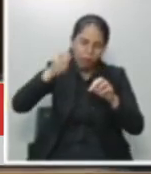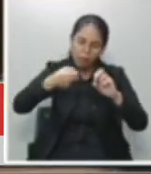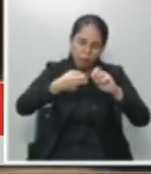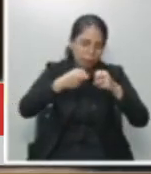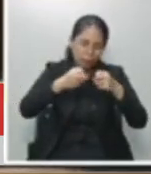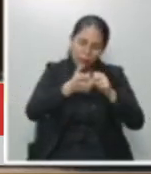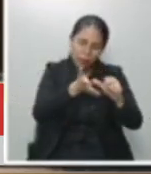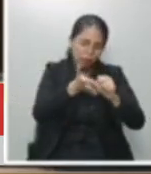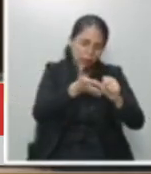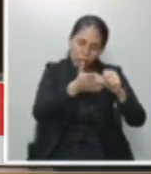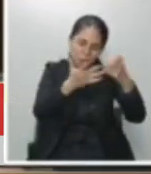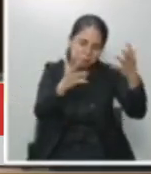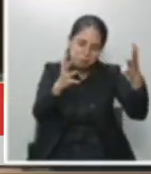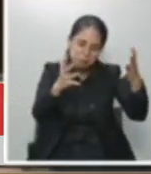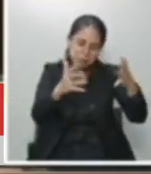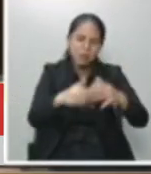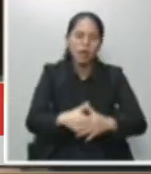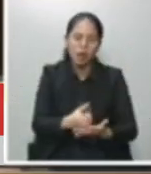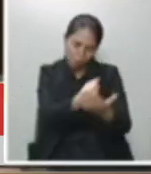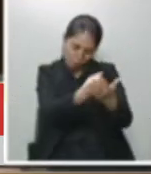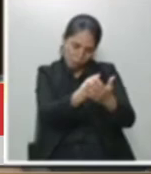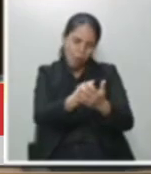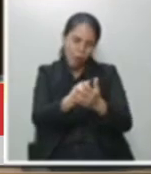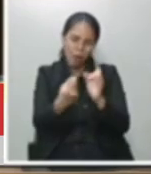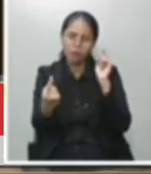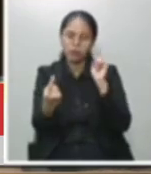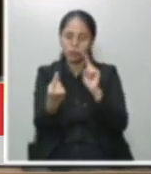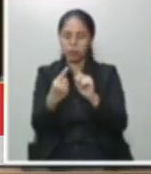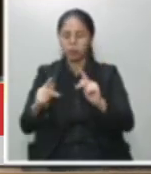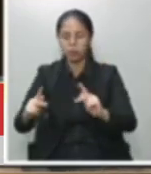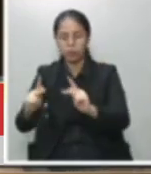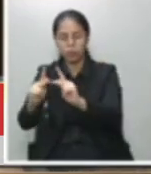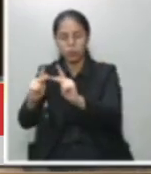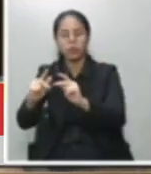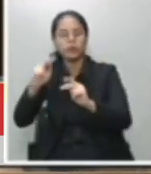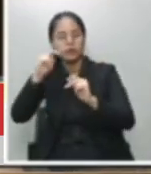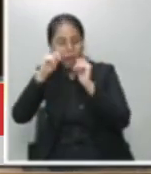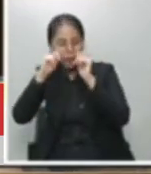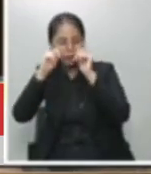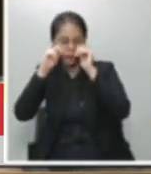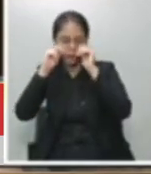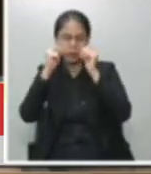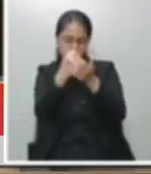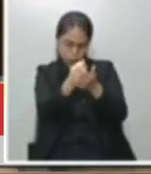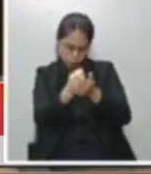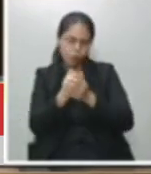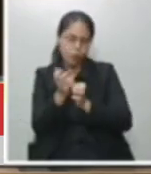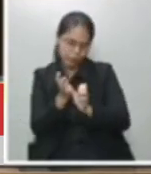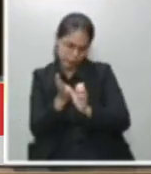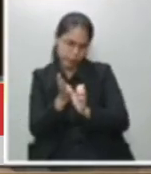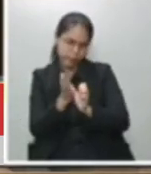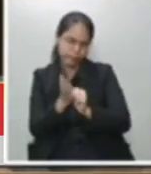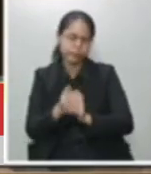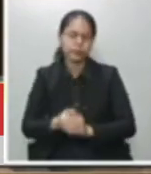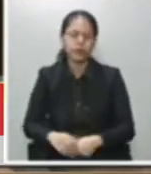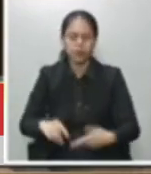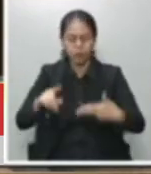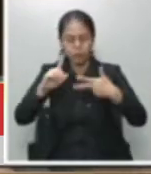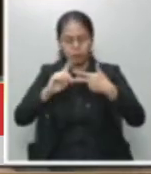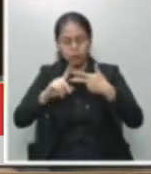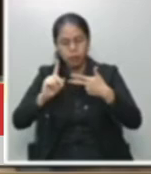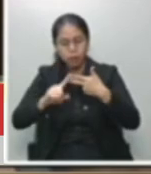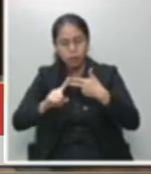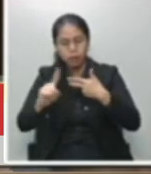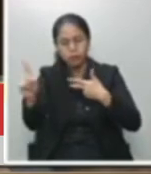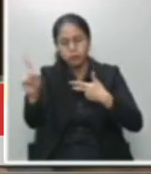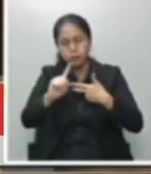านผู้ว่าการประปาภูมิภาคช่วยกระชับแล้วก็ไปดูแลแก้ไขให้ด้วยนะฮะส่วนอีกเรื่องนึงเป็นเรื่องของถนนเสมาคว้าค